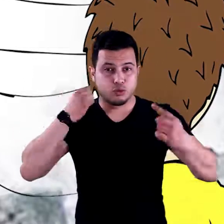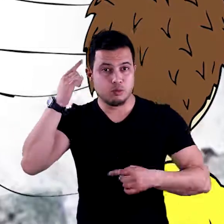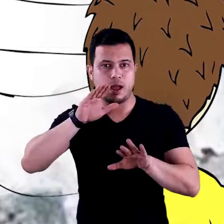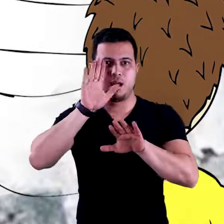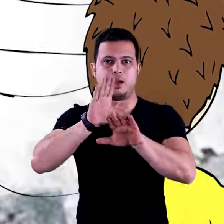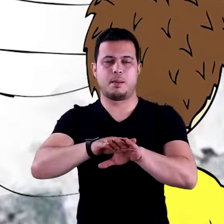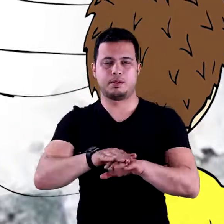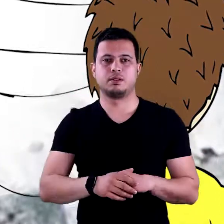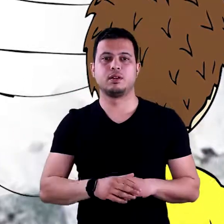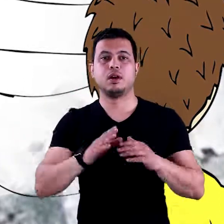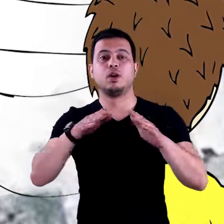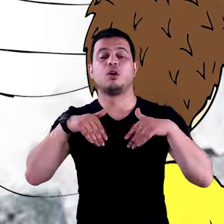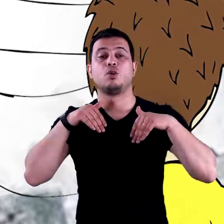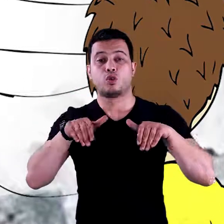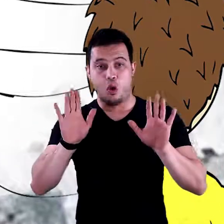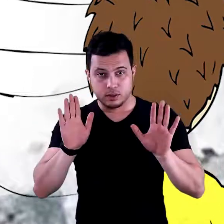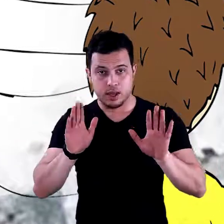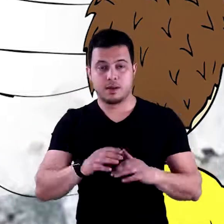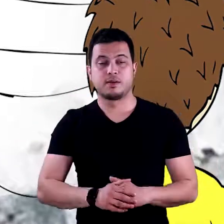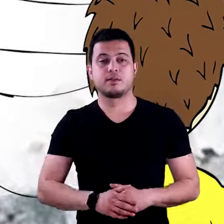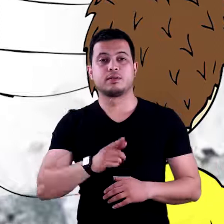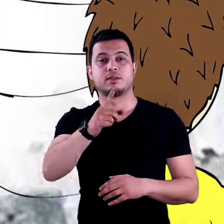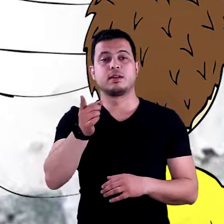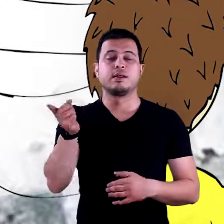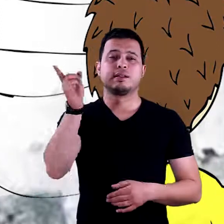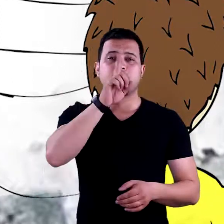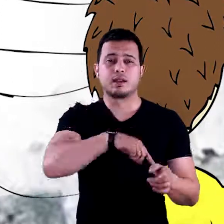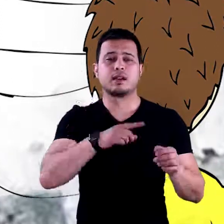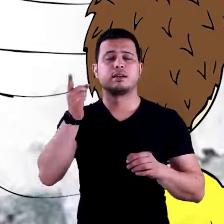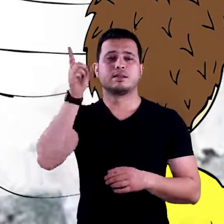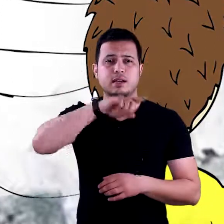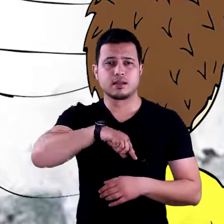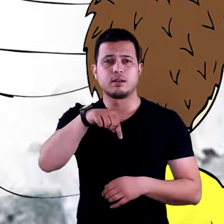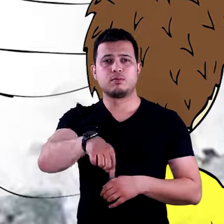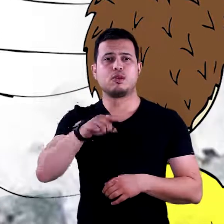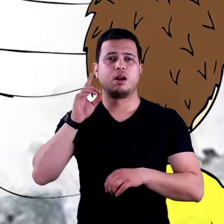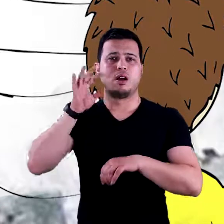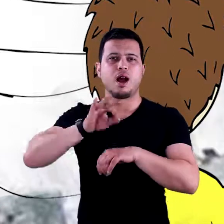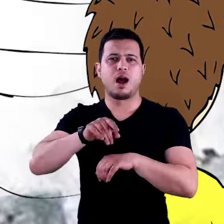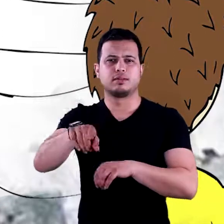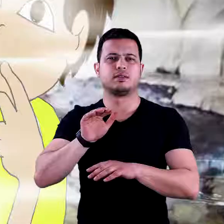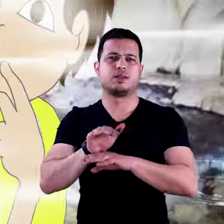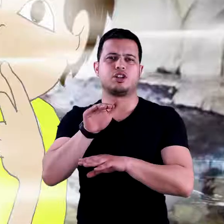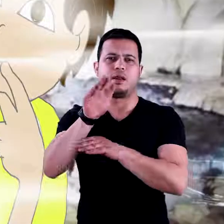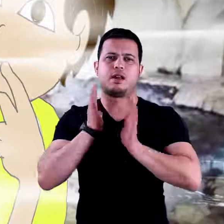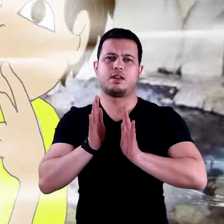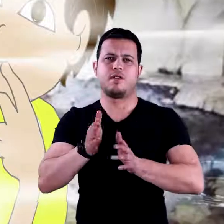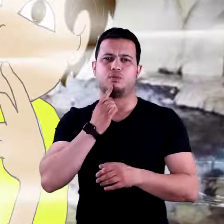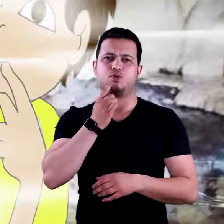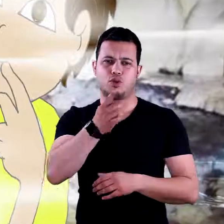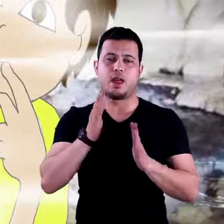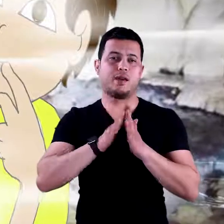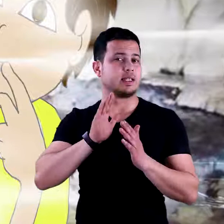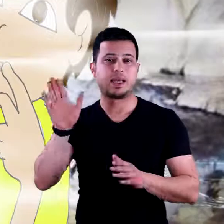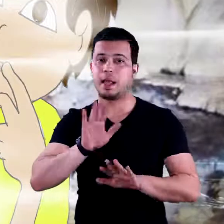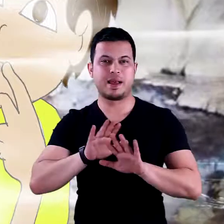düşünmelisiniz. Yoksa tekrar tekrar bu anı yaşarsınız. Çınar